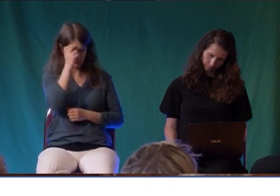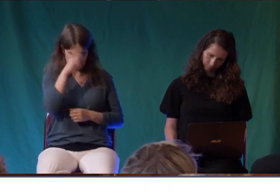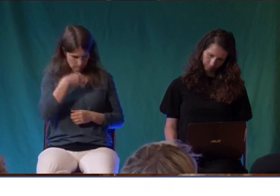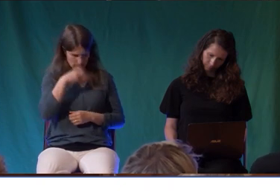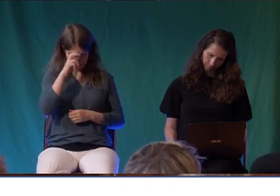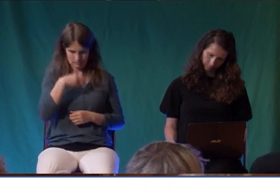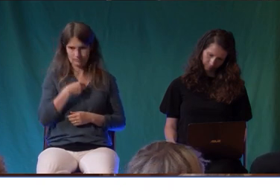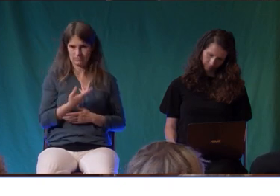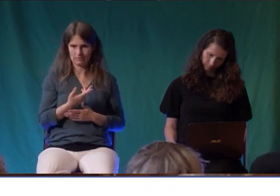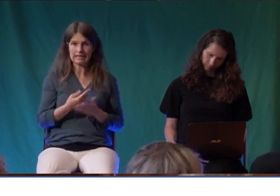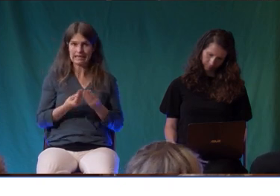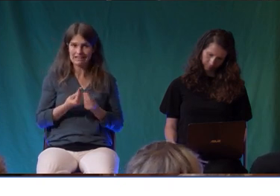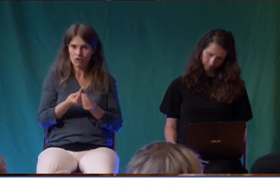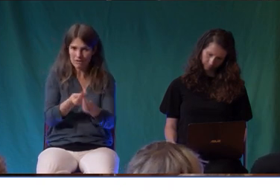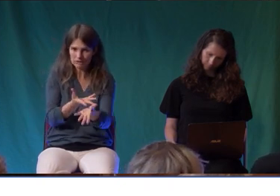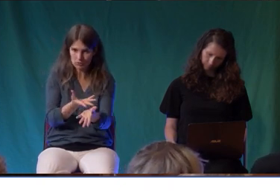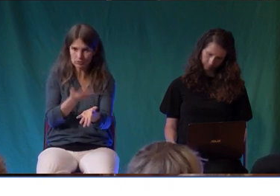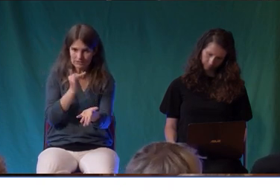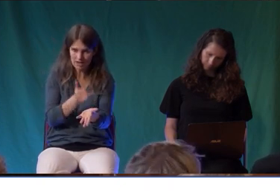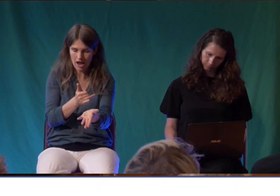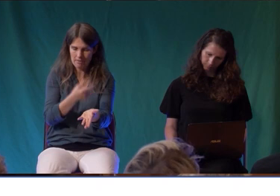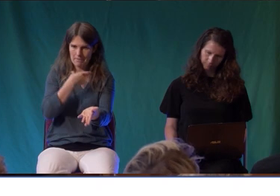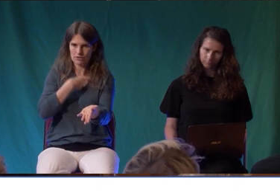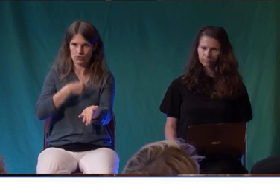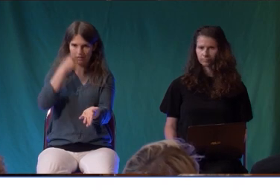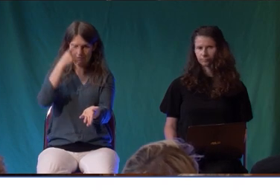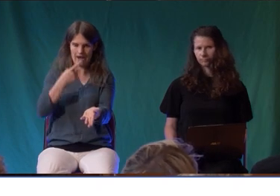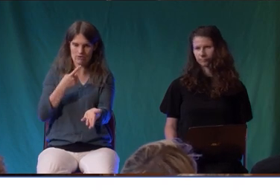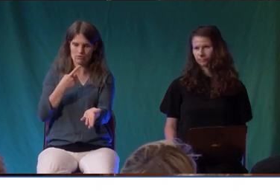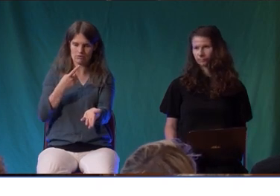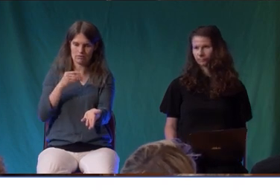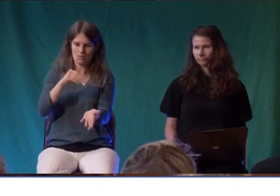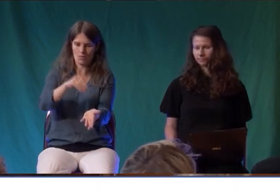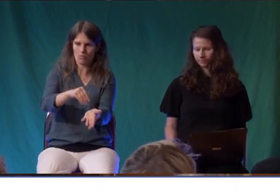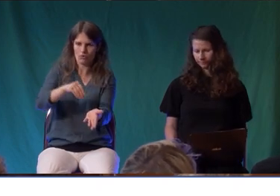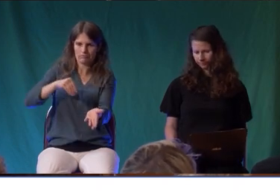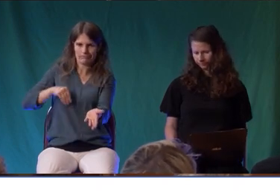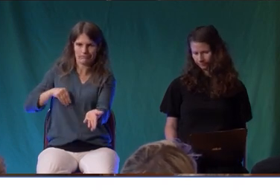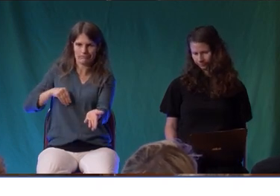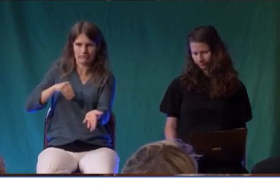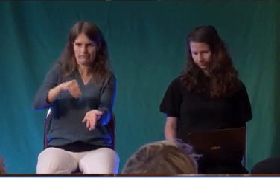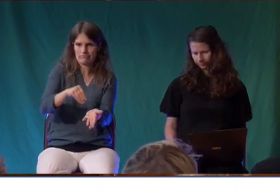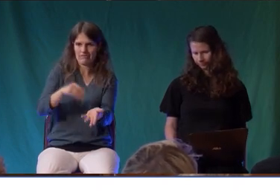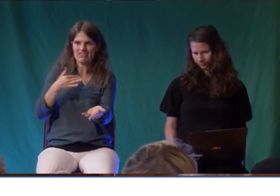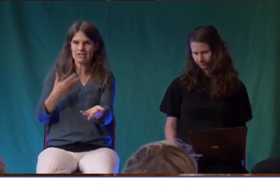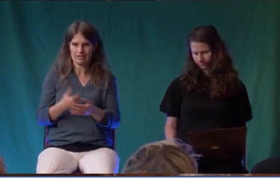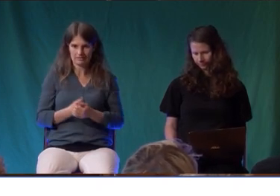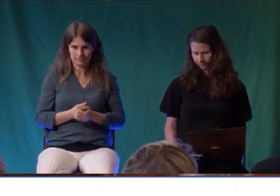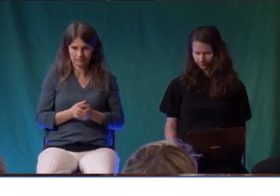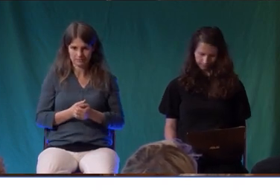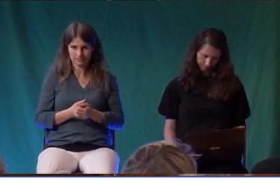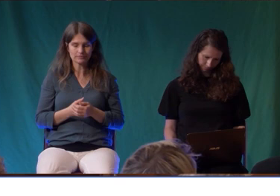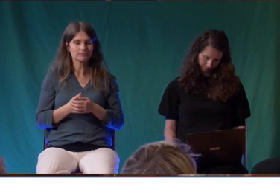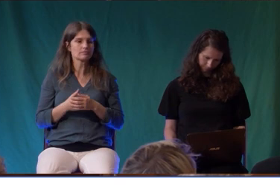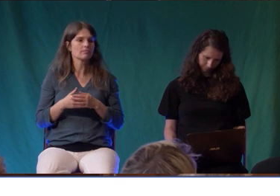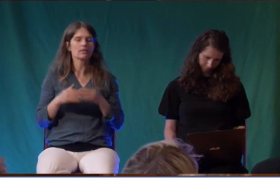Informationen und was ist aber auch wirklich meine persönliche Meinung und man kann auch Dinge ganz anders machen der vierte Punkt ist